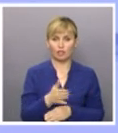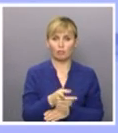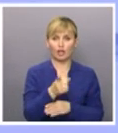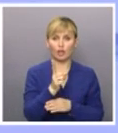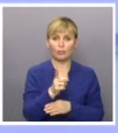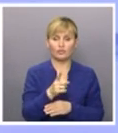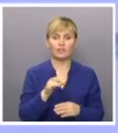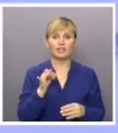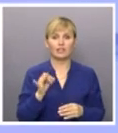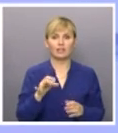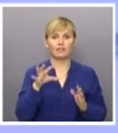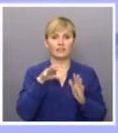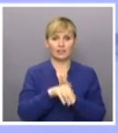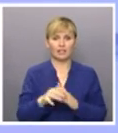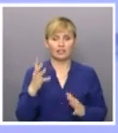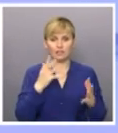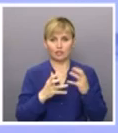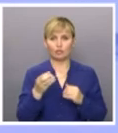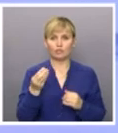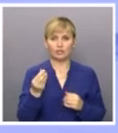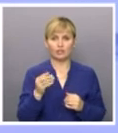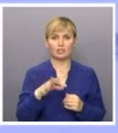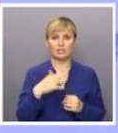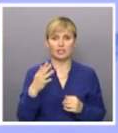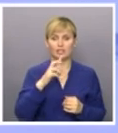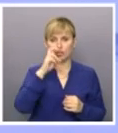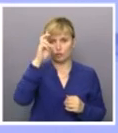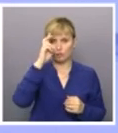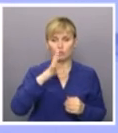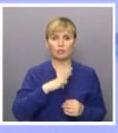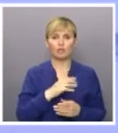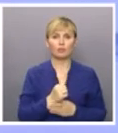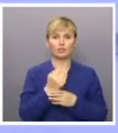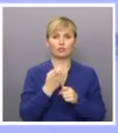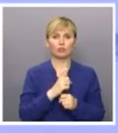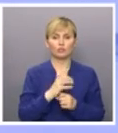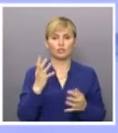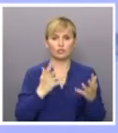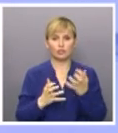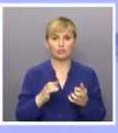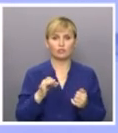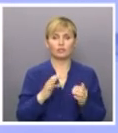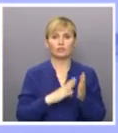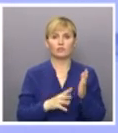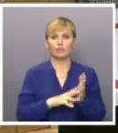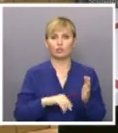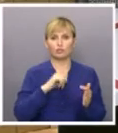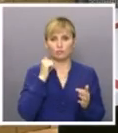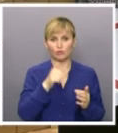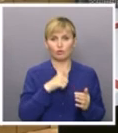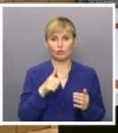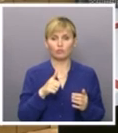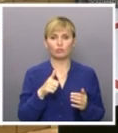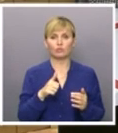И вкладывались серьезные деньги со стороны государства, значит, была поддержка очень серьезная. И к 90-му году, то есть к самому